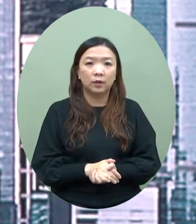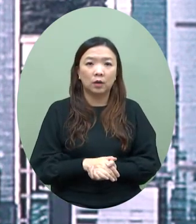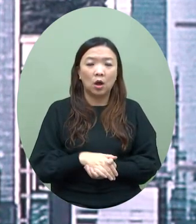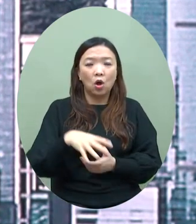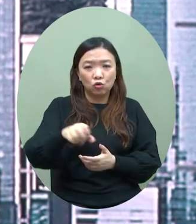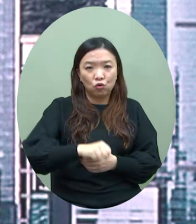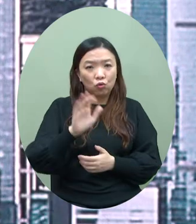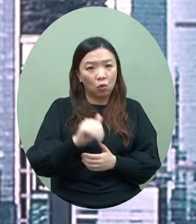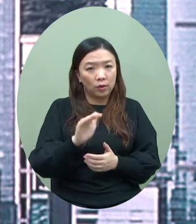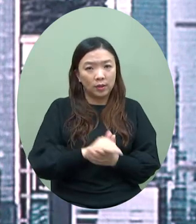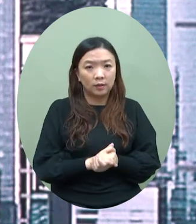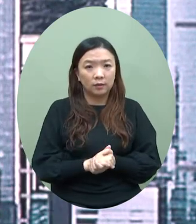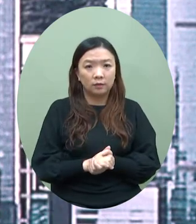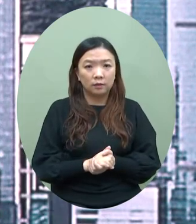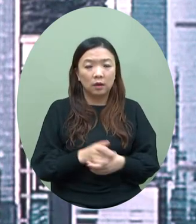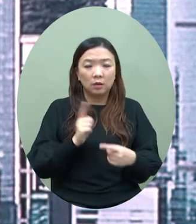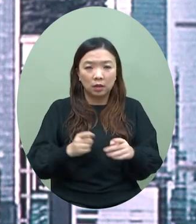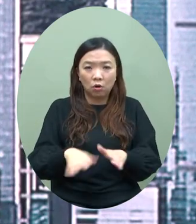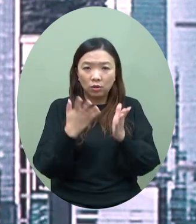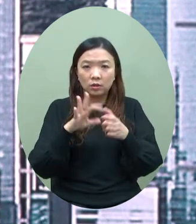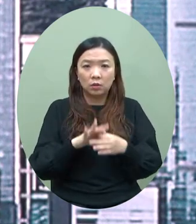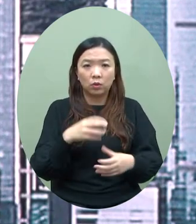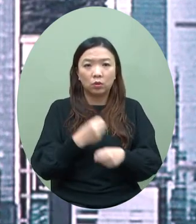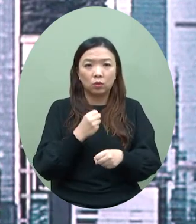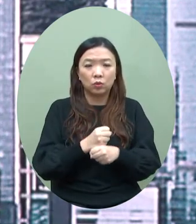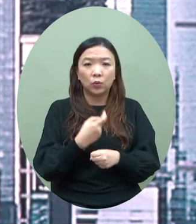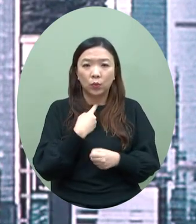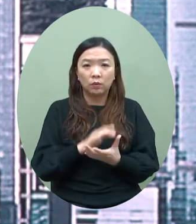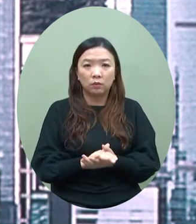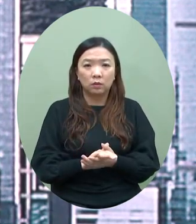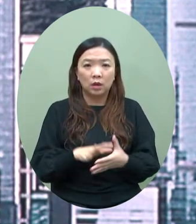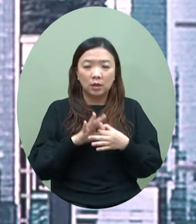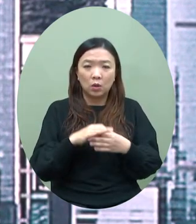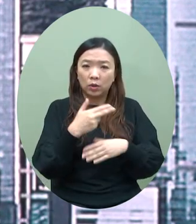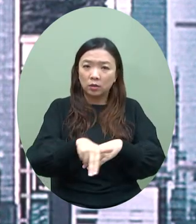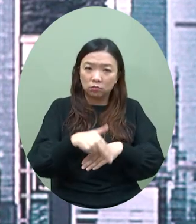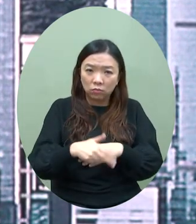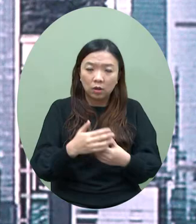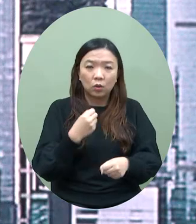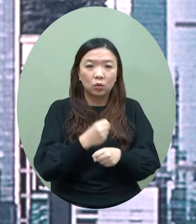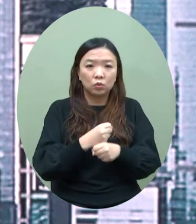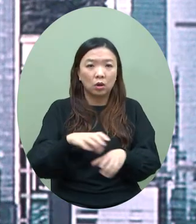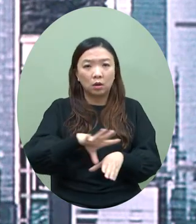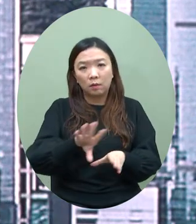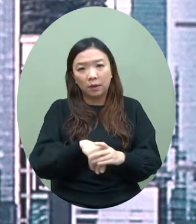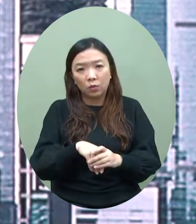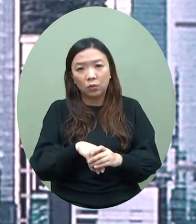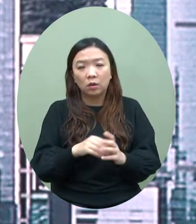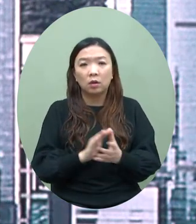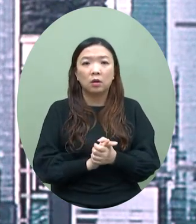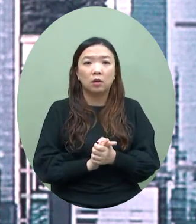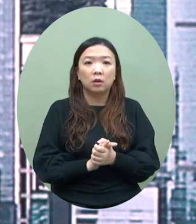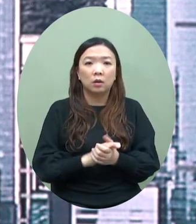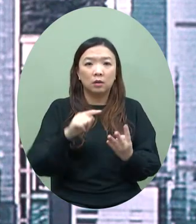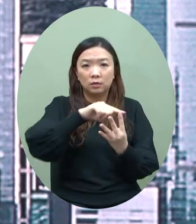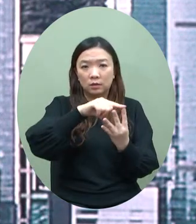咧，我哋就可以去開展相關嘅工作嚇。咁相關嘅籌備工作亦都包括嗰四個唔同